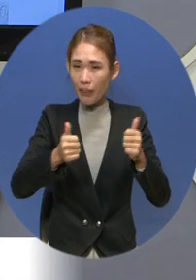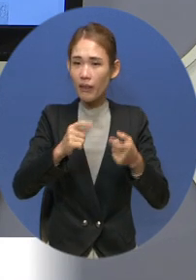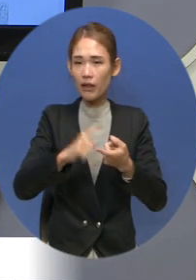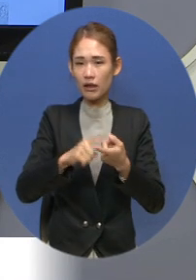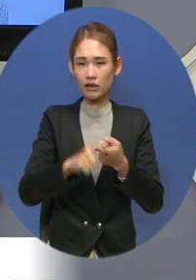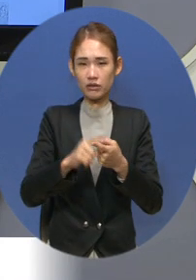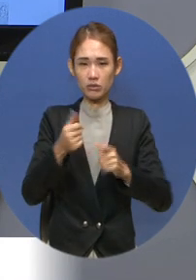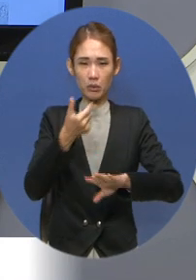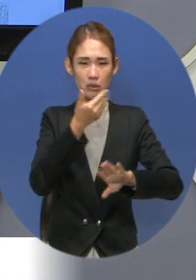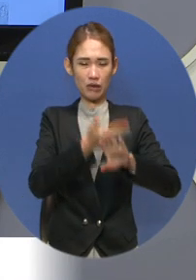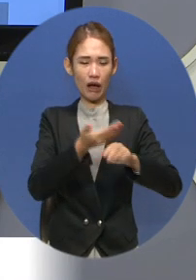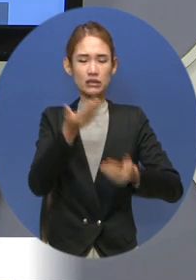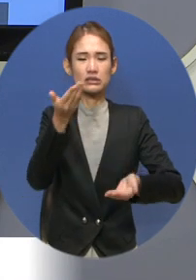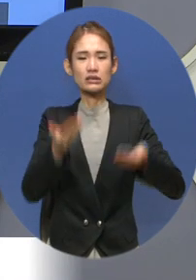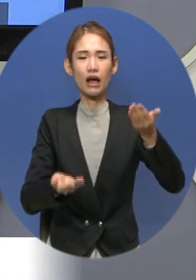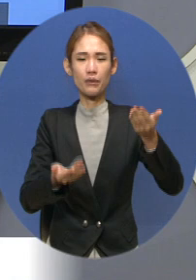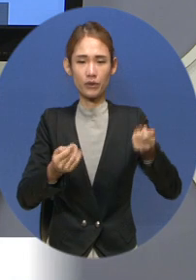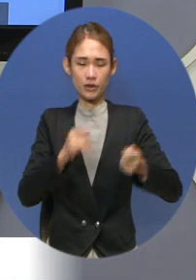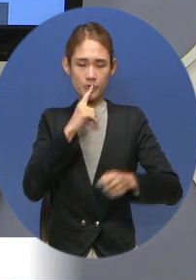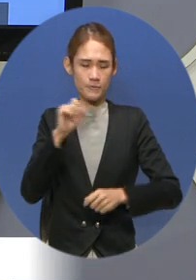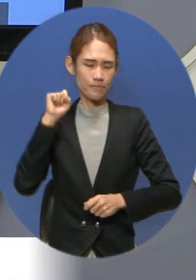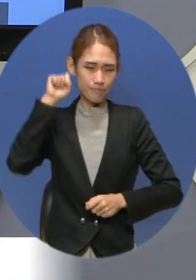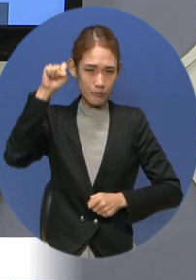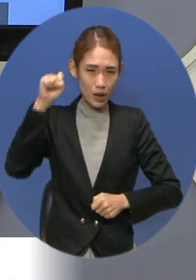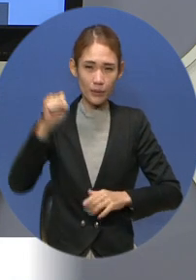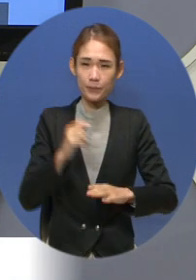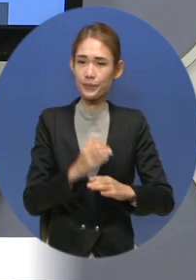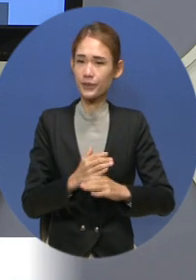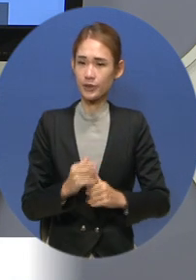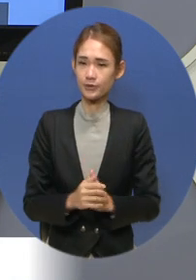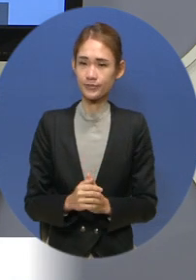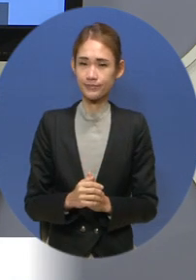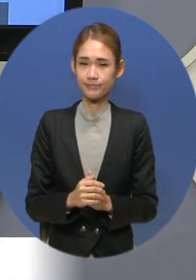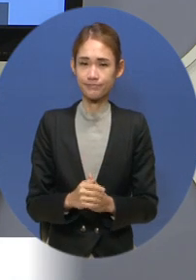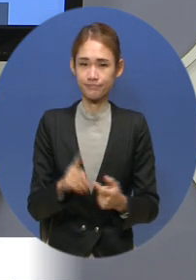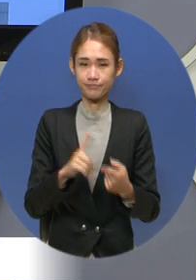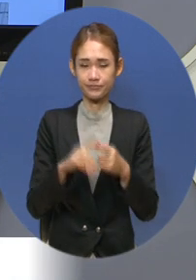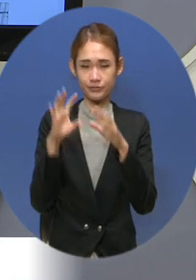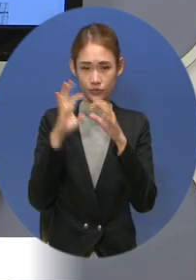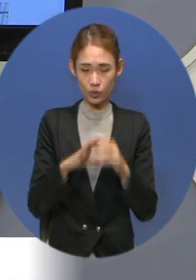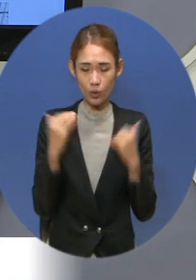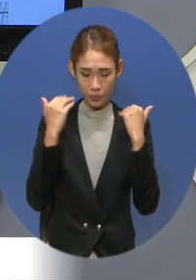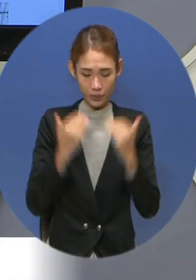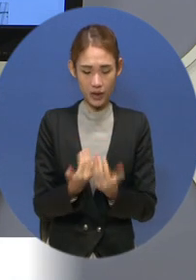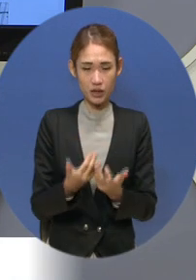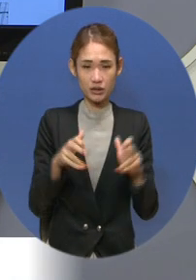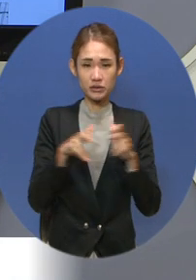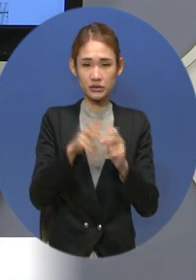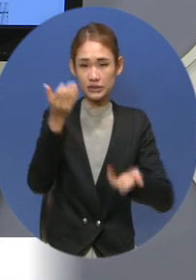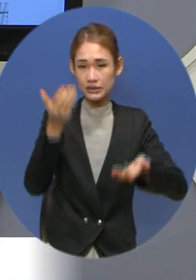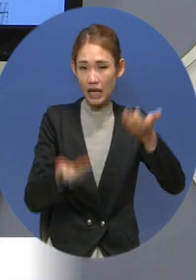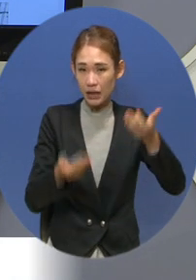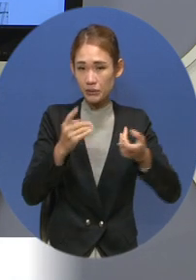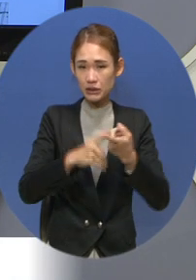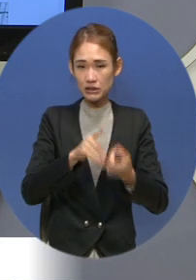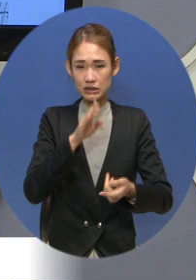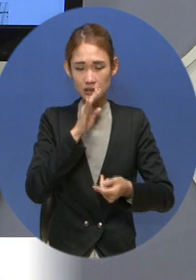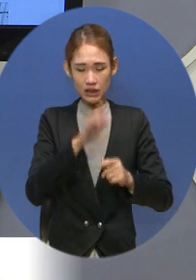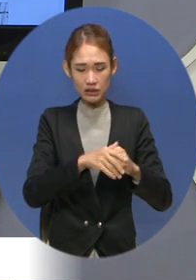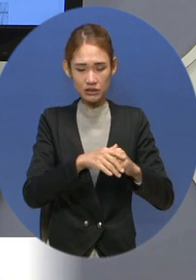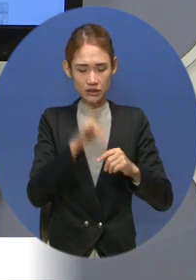또 다른 차별 이라고 목소리를 높였습니다 이어 발달 장애인에 대한 차별을 사실상